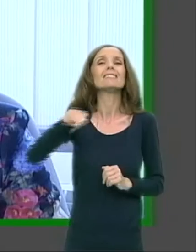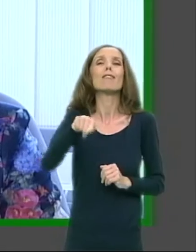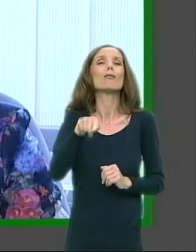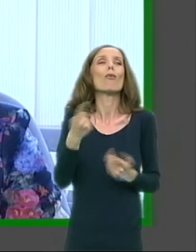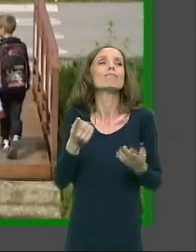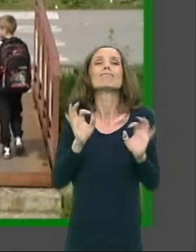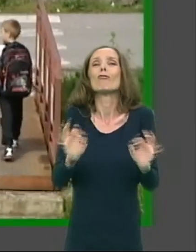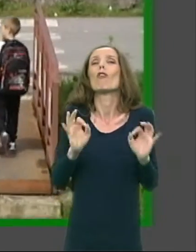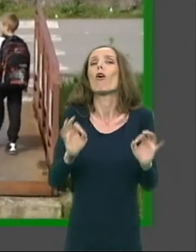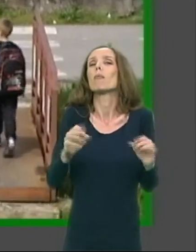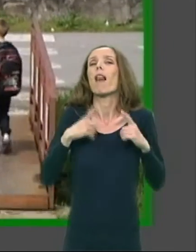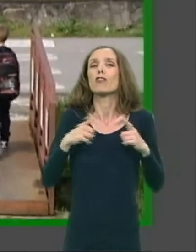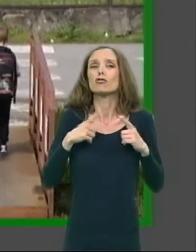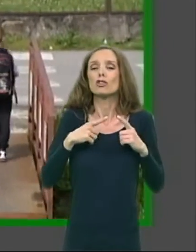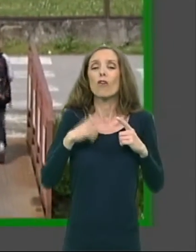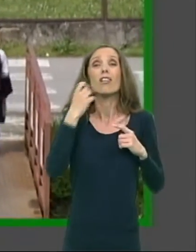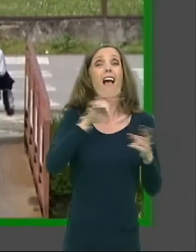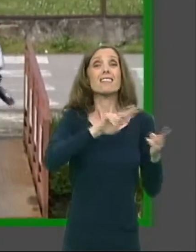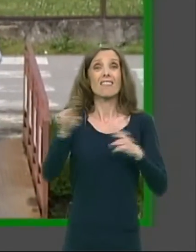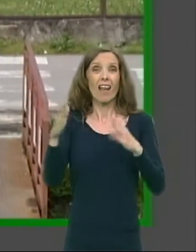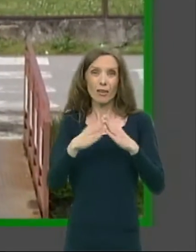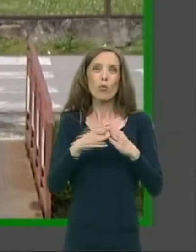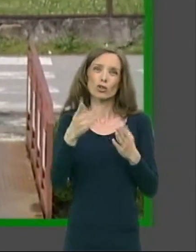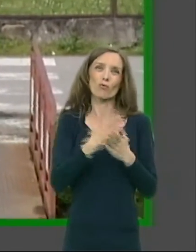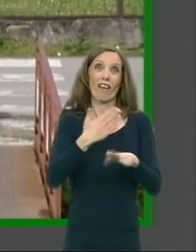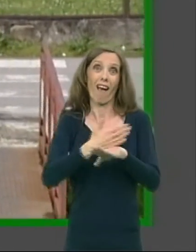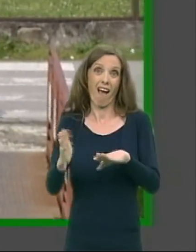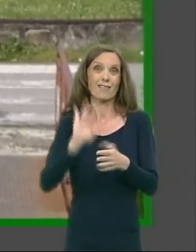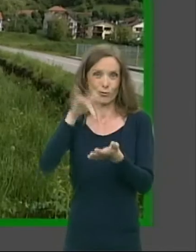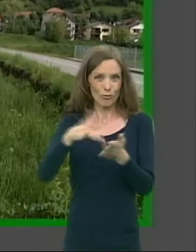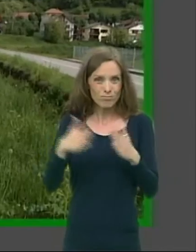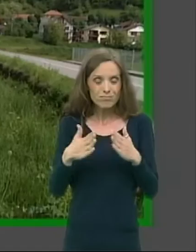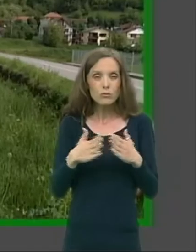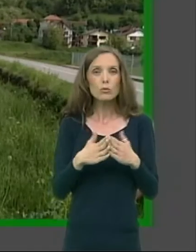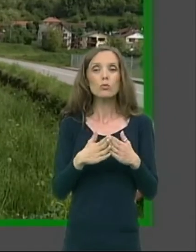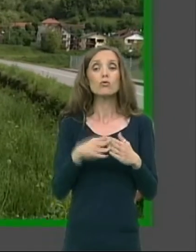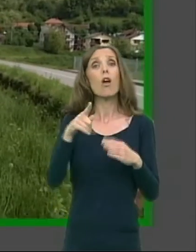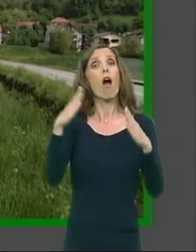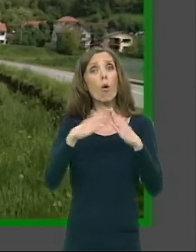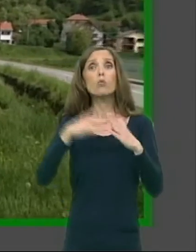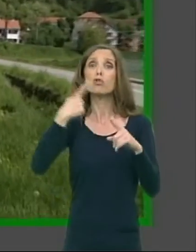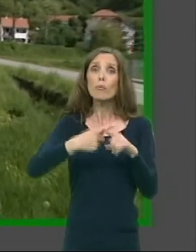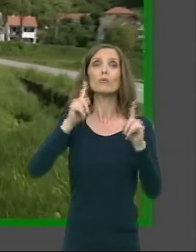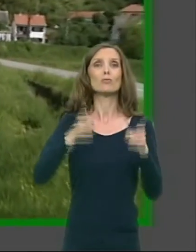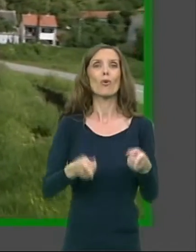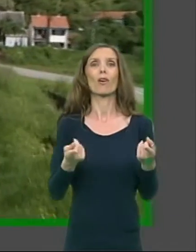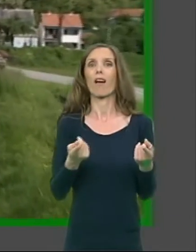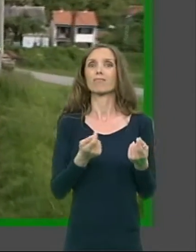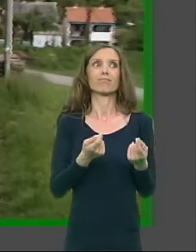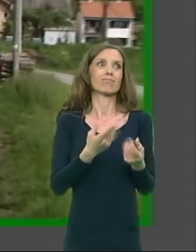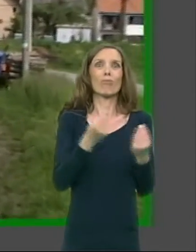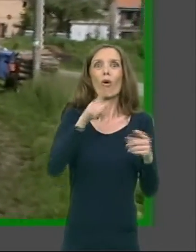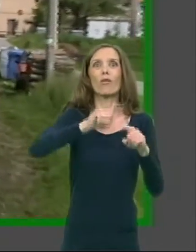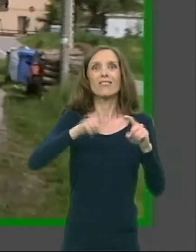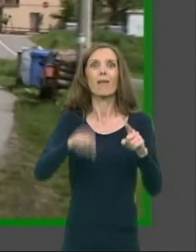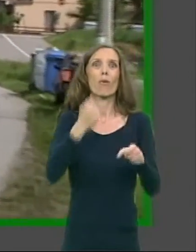način života. Ta deca dok se vrate kući dolaze veoma kasno, a kod kuće ih očekuju i mnogobrojni poslovi.